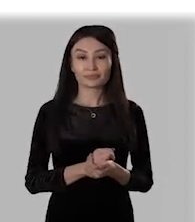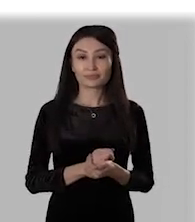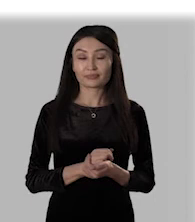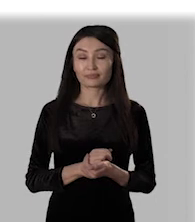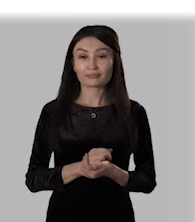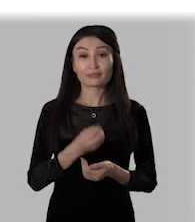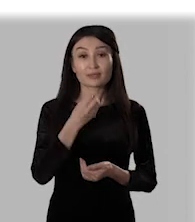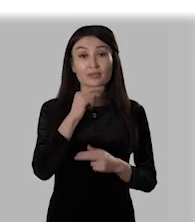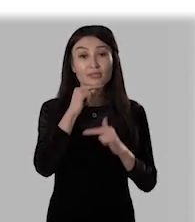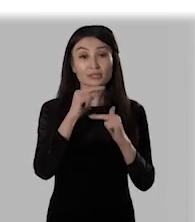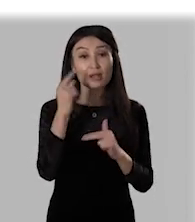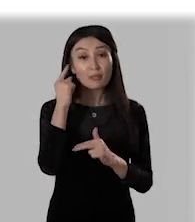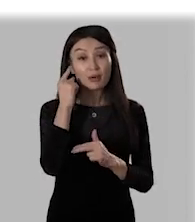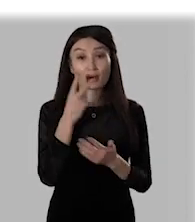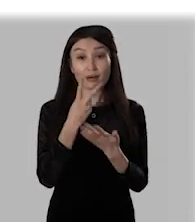Жакшылап карагыла.